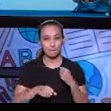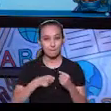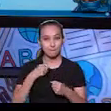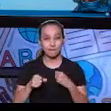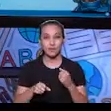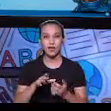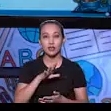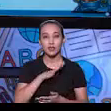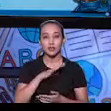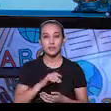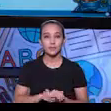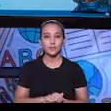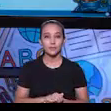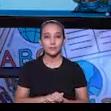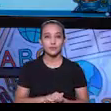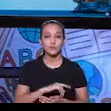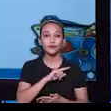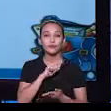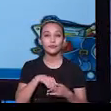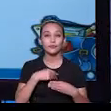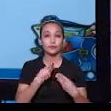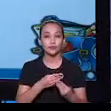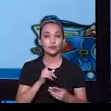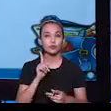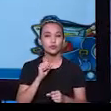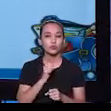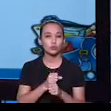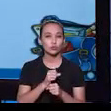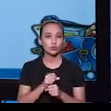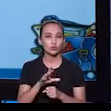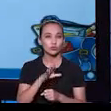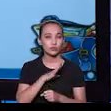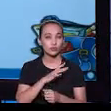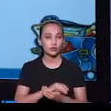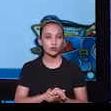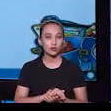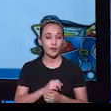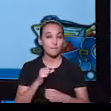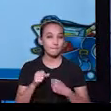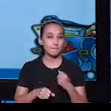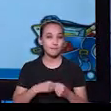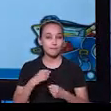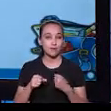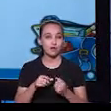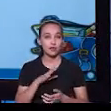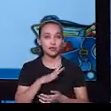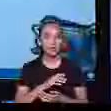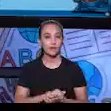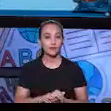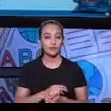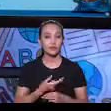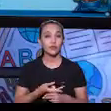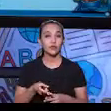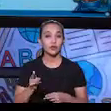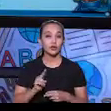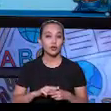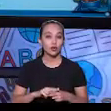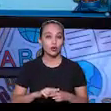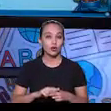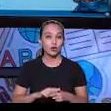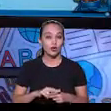бегал. Задайте вопрос. Что делал? Бегал. Это еще